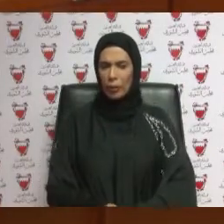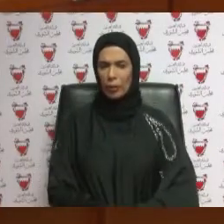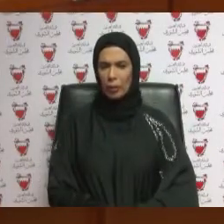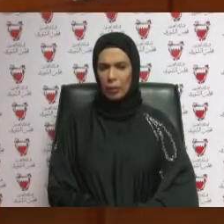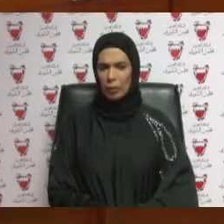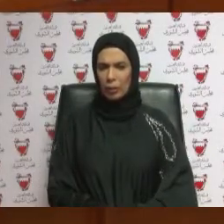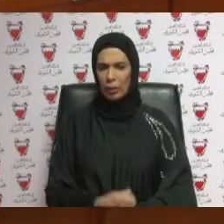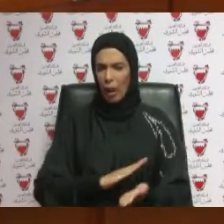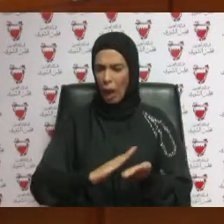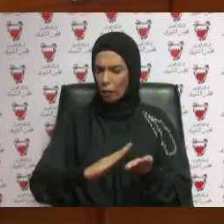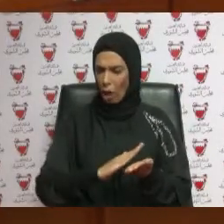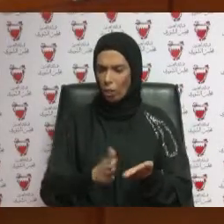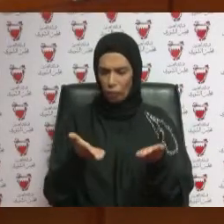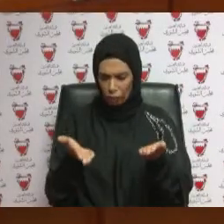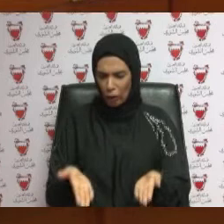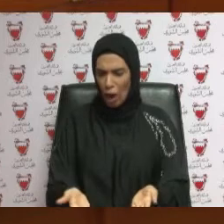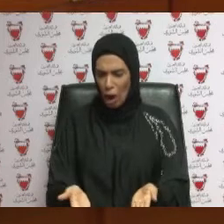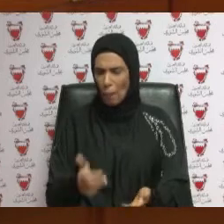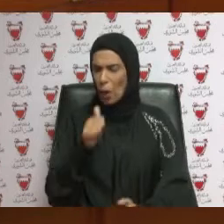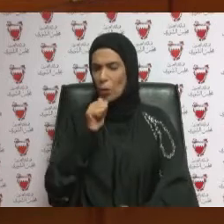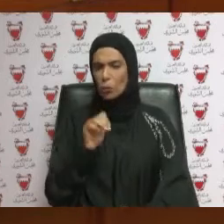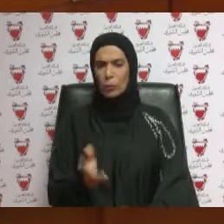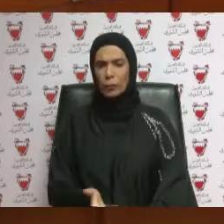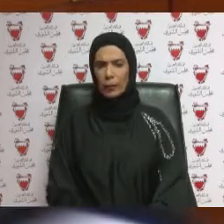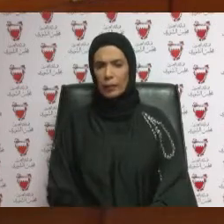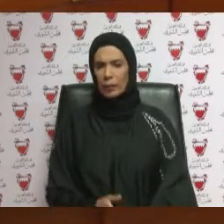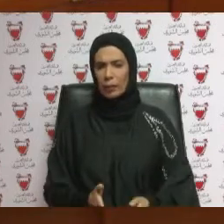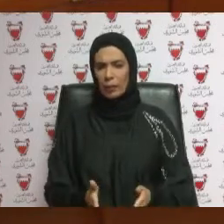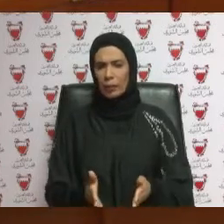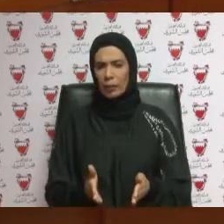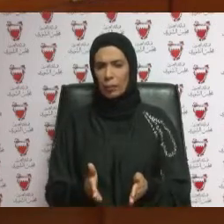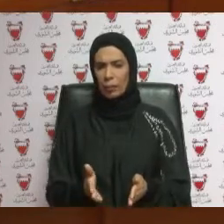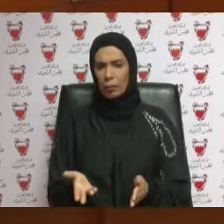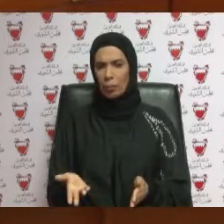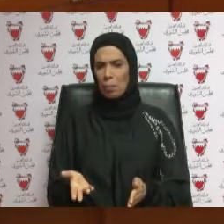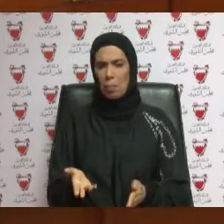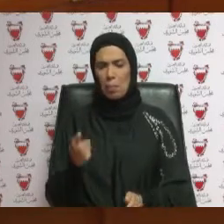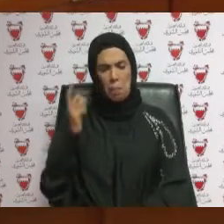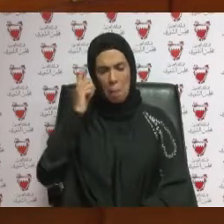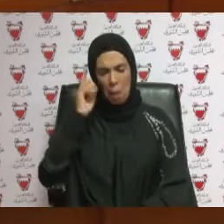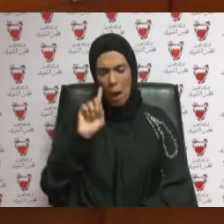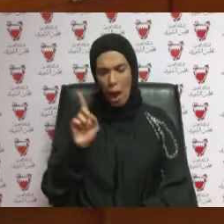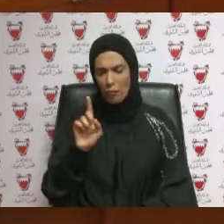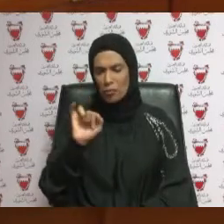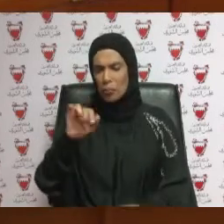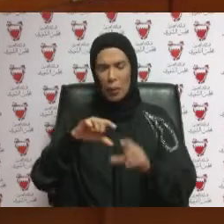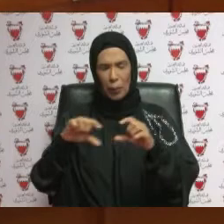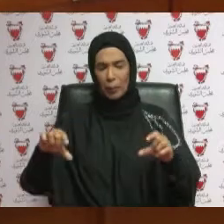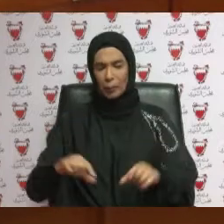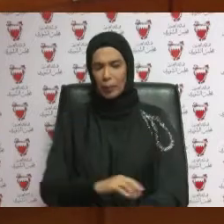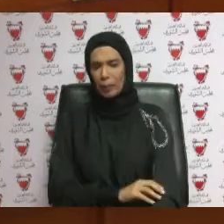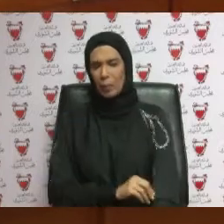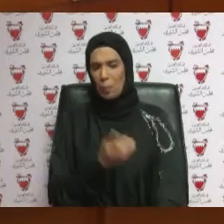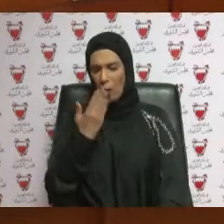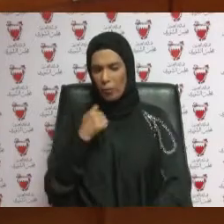عن أراضي مغمورة بالمياه فممرات المائية تبين يعني الصياغة شوية مربكة يعني أو غير